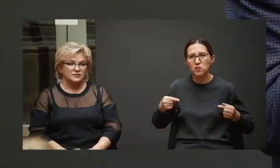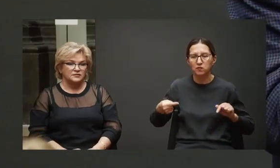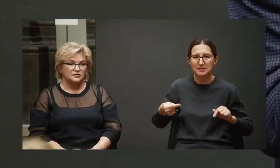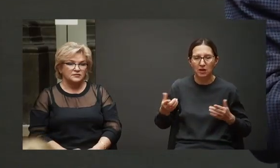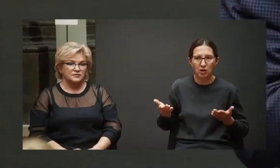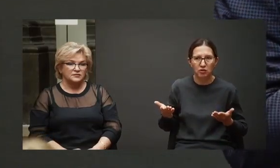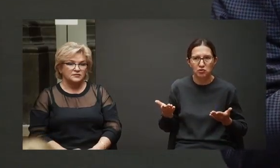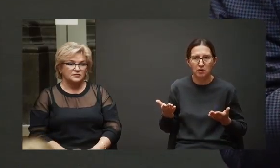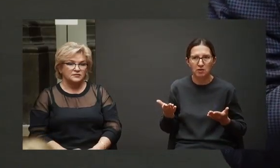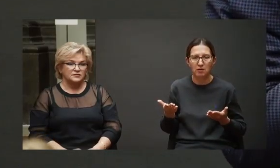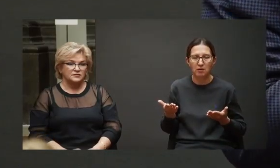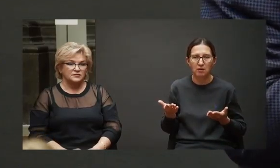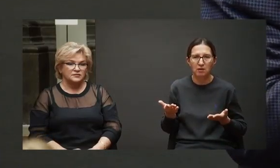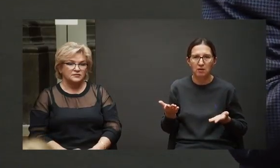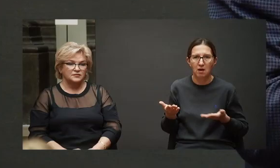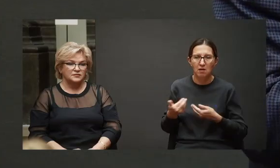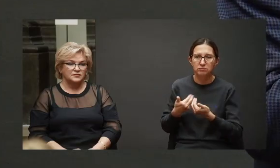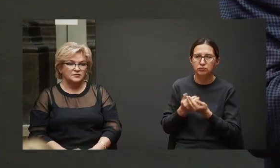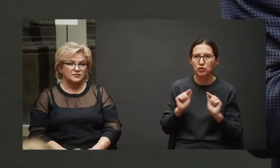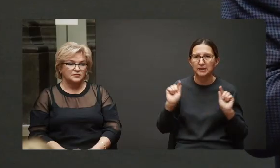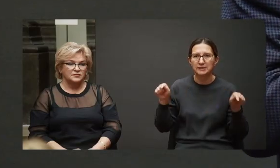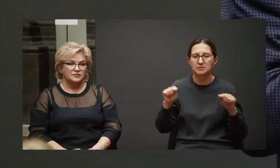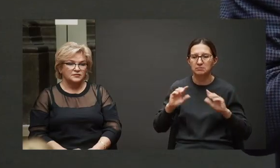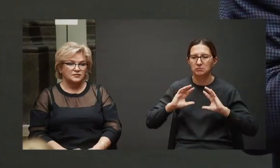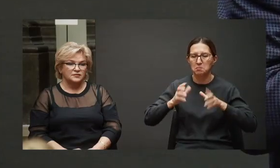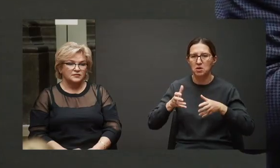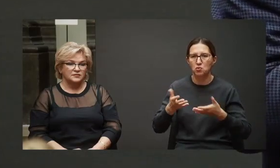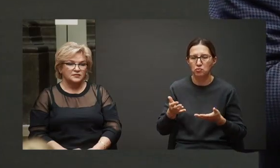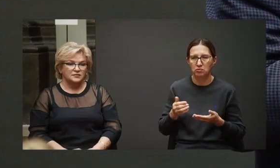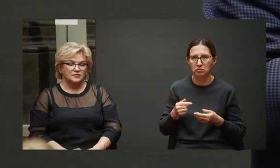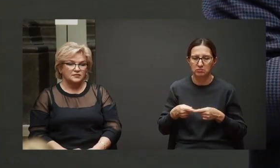противостоящая миру за окнами, за стенами музея, да?